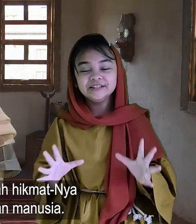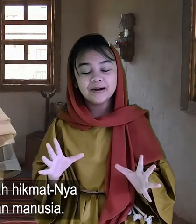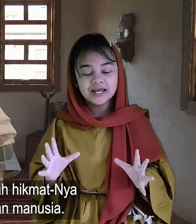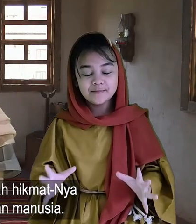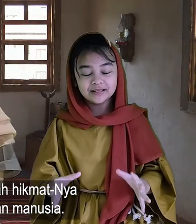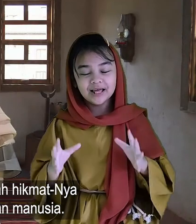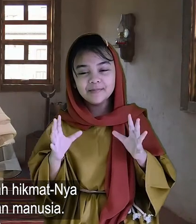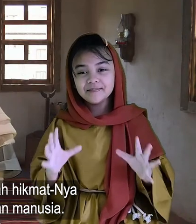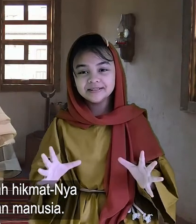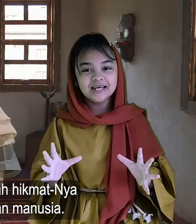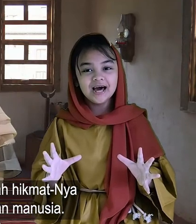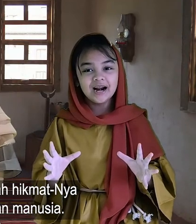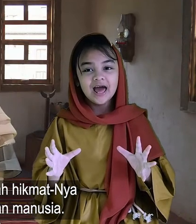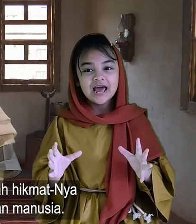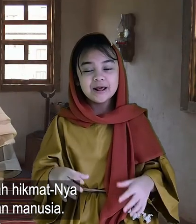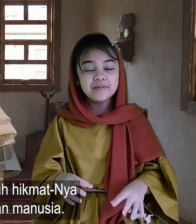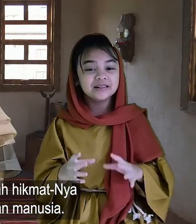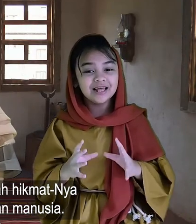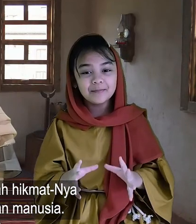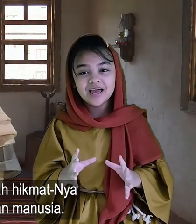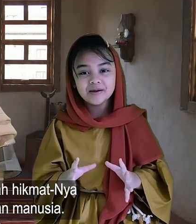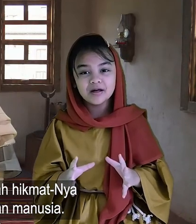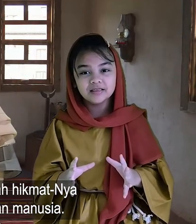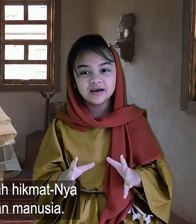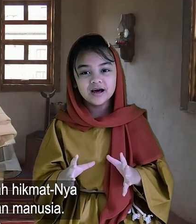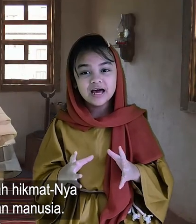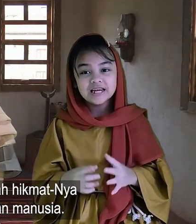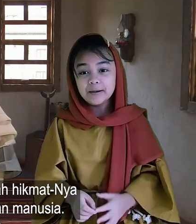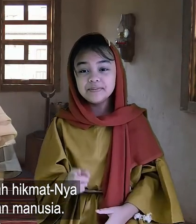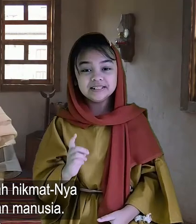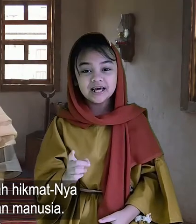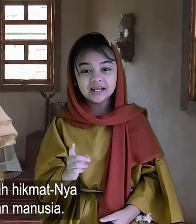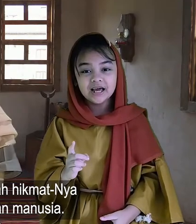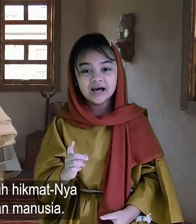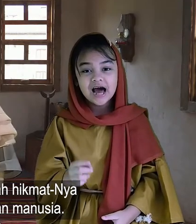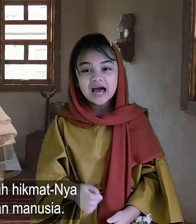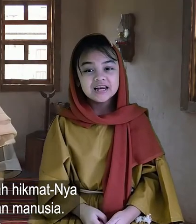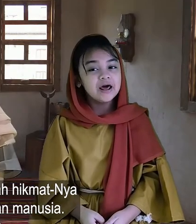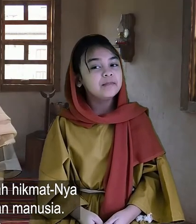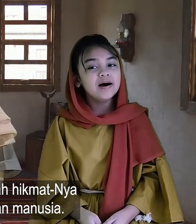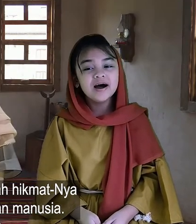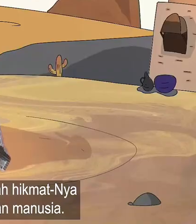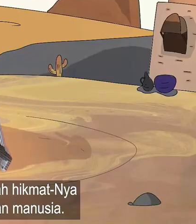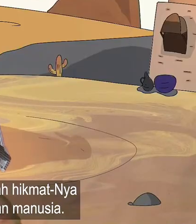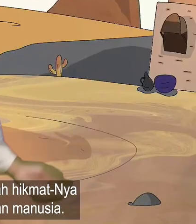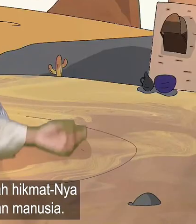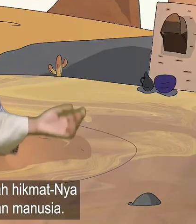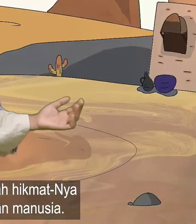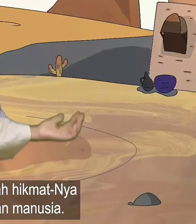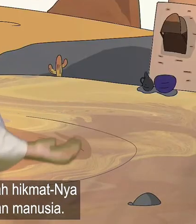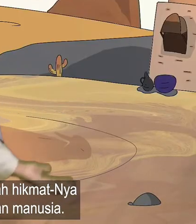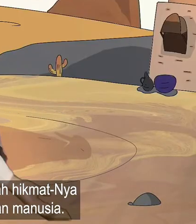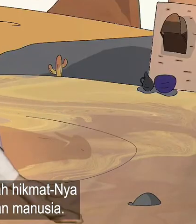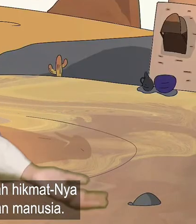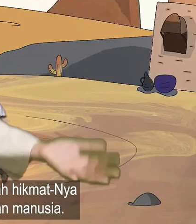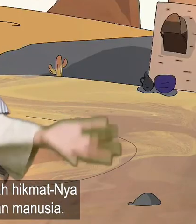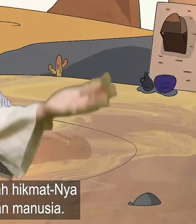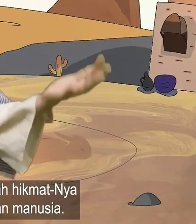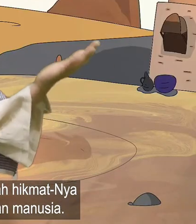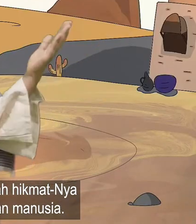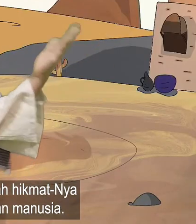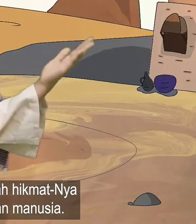Dan Yesus makin bertambah besar dan bertambah hikmatnya dan besarnya, dan makin dikasihi oleh